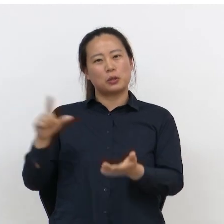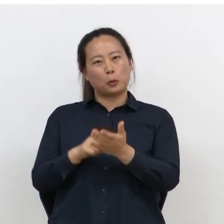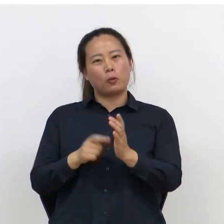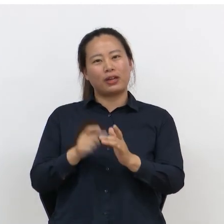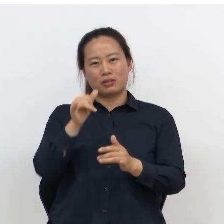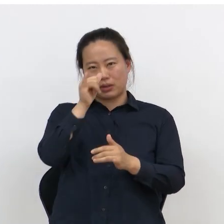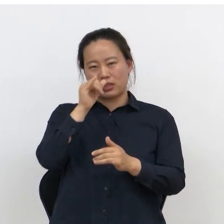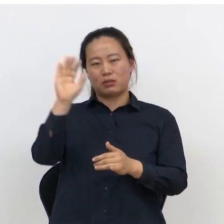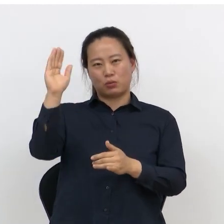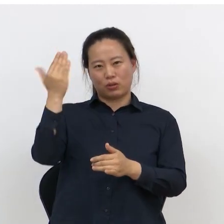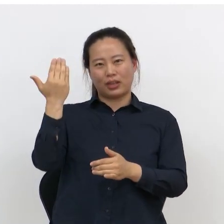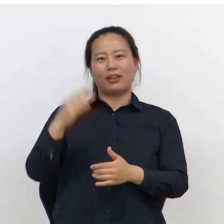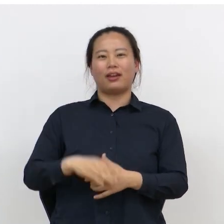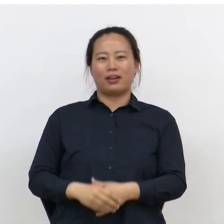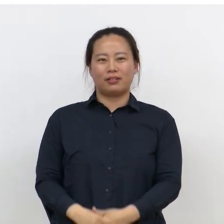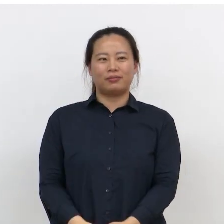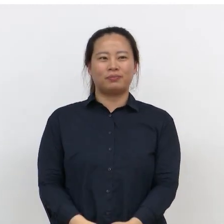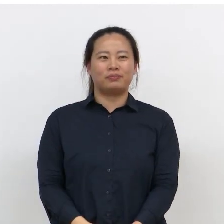이렇게 되는 겁니다.